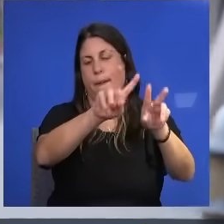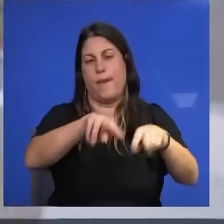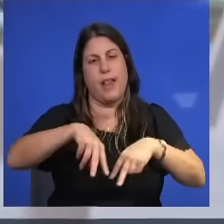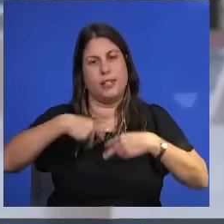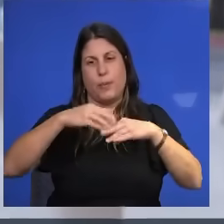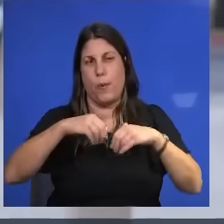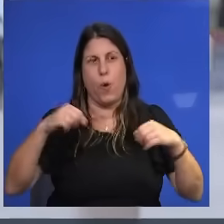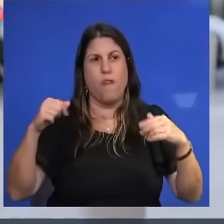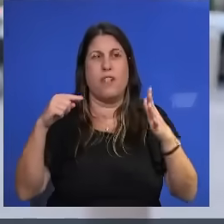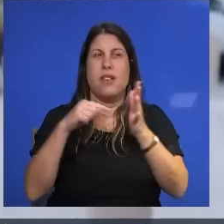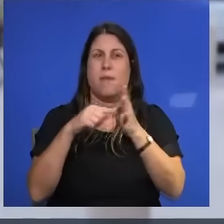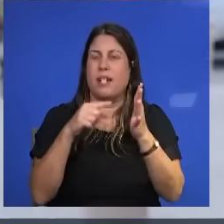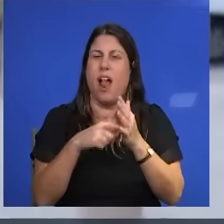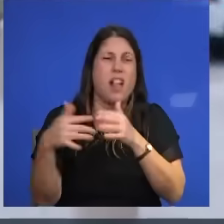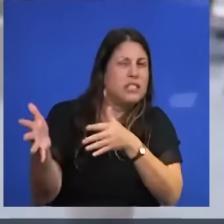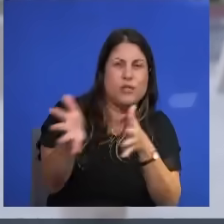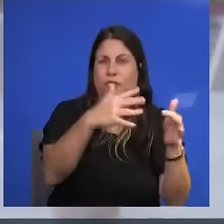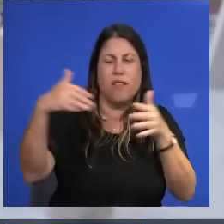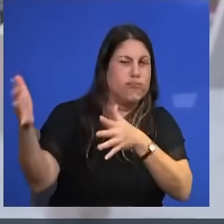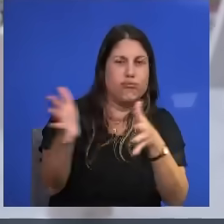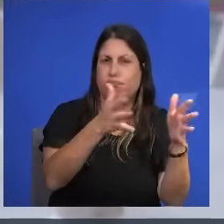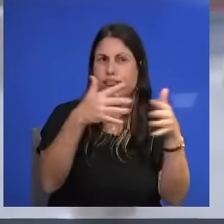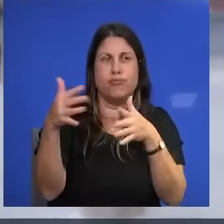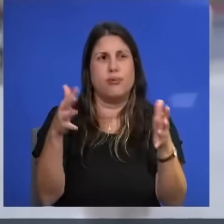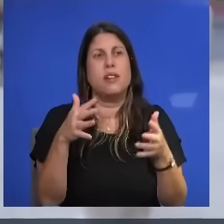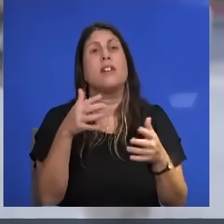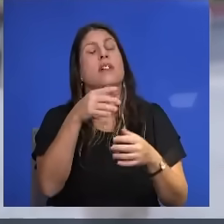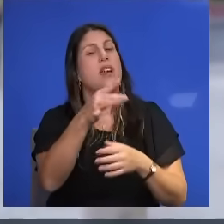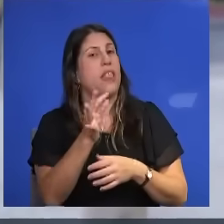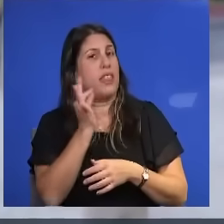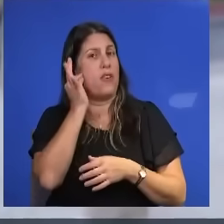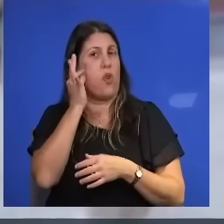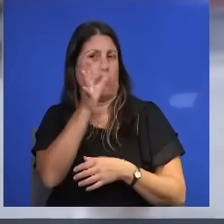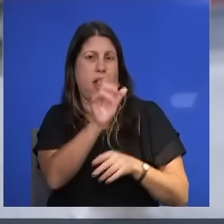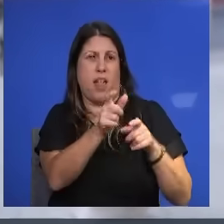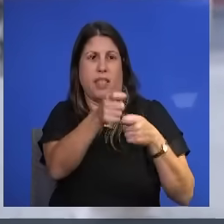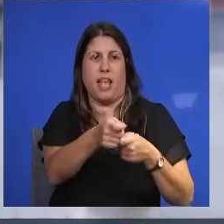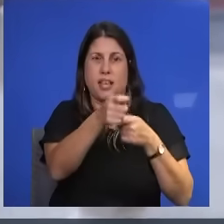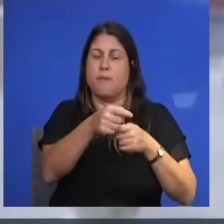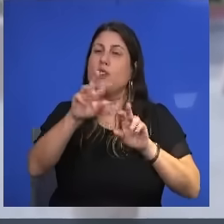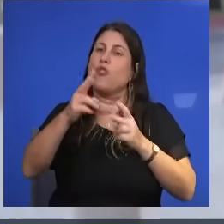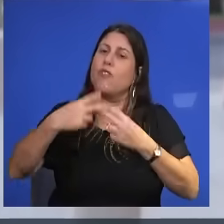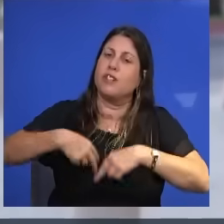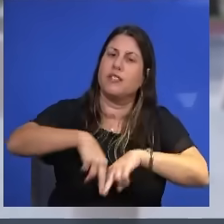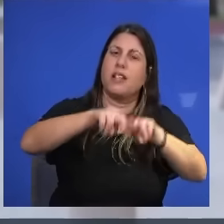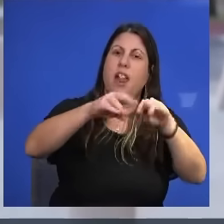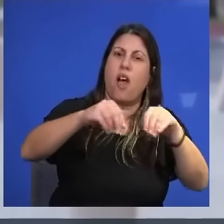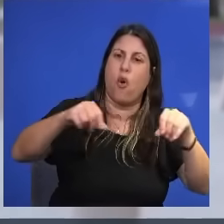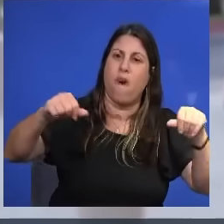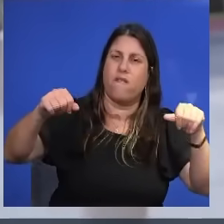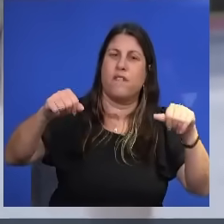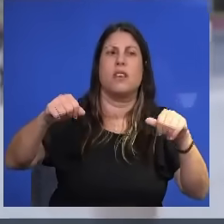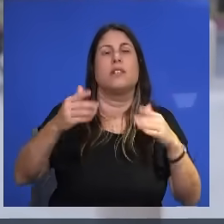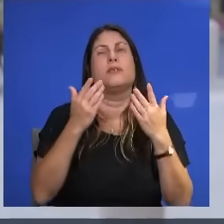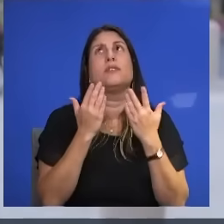המים. אז נשות דייגים שוב תצן על החוף, ונוסות תפילתן.